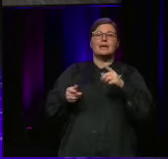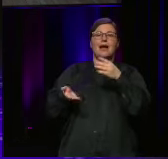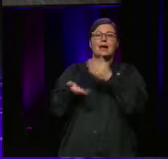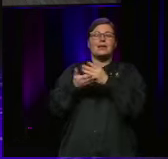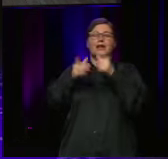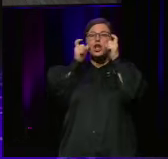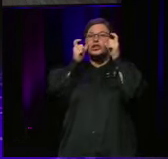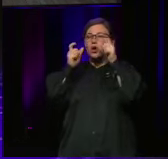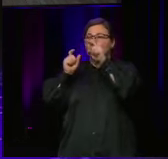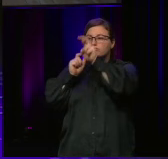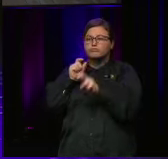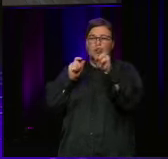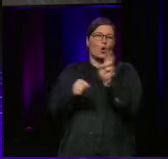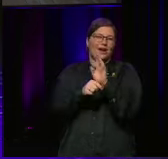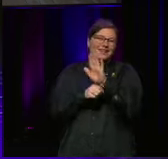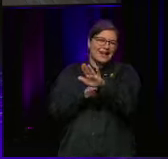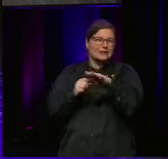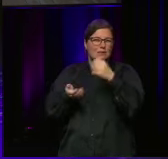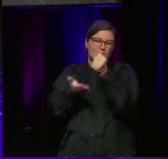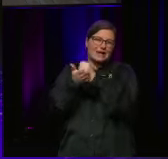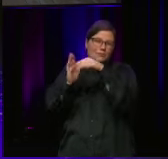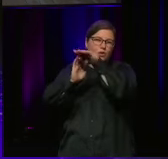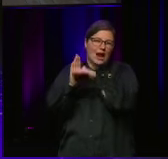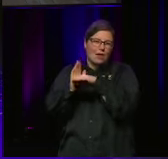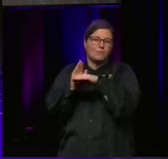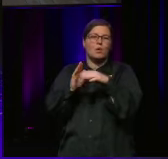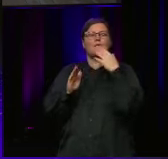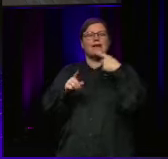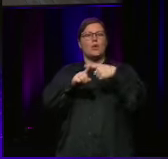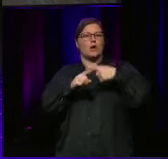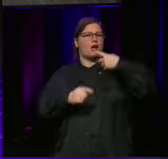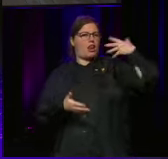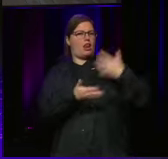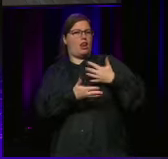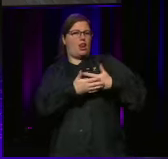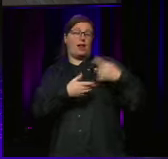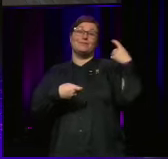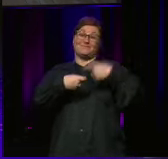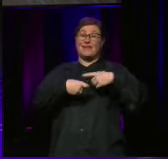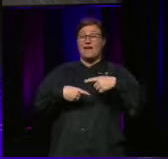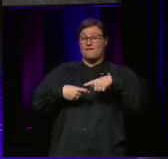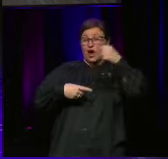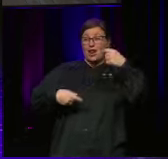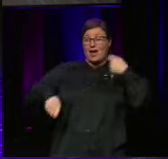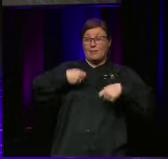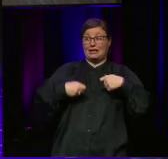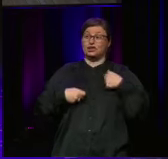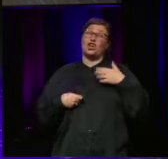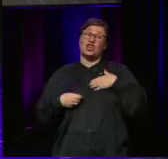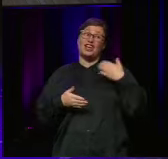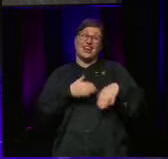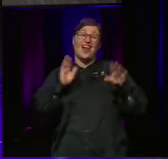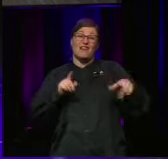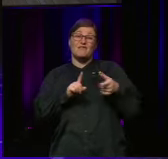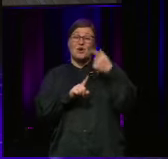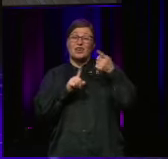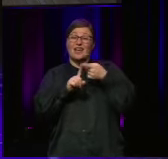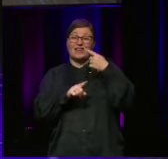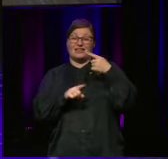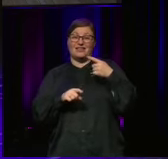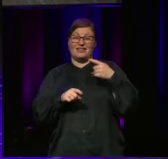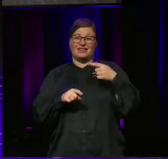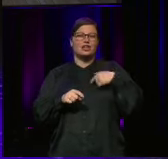de lägger och de utspel de gör i den här valkampanjen som lite grann har börjat, tycker jag. Om vi var här för en timme sedan och